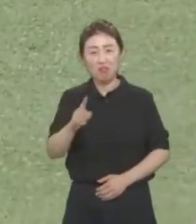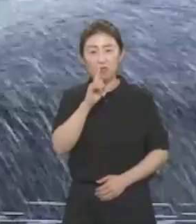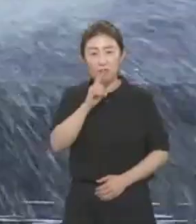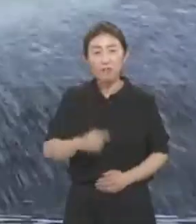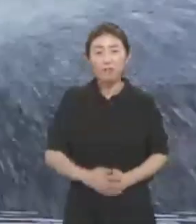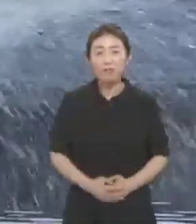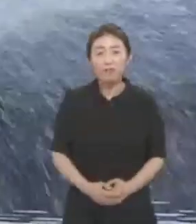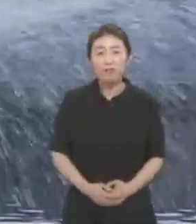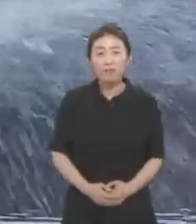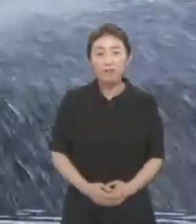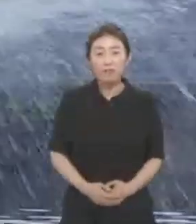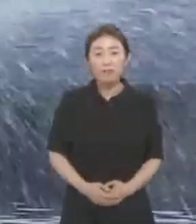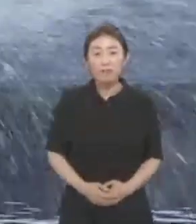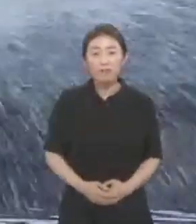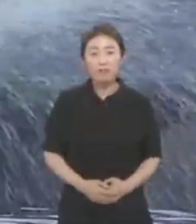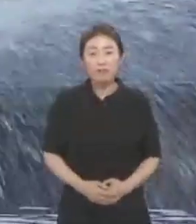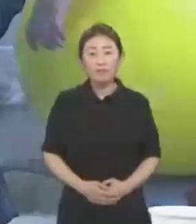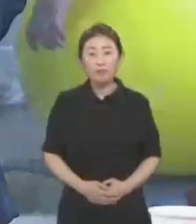경고했습니다.